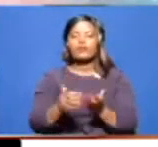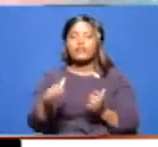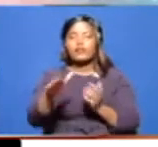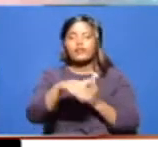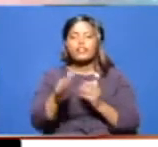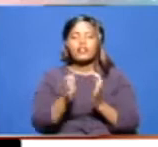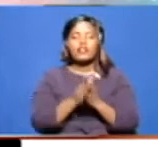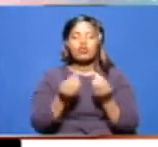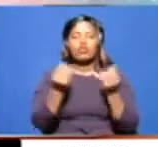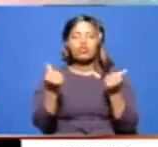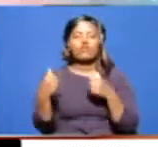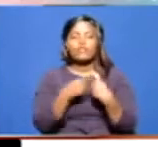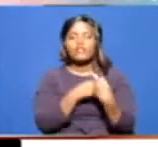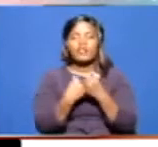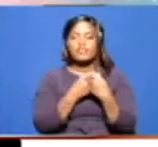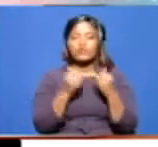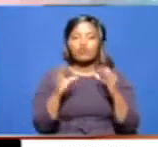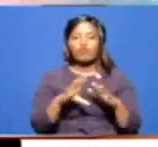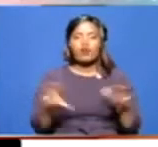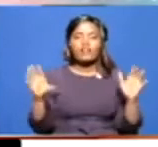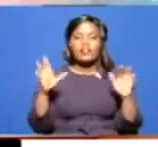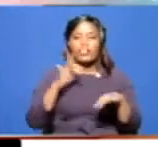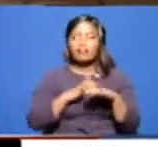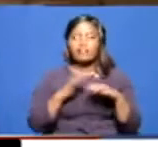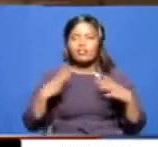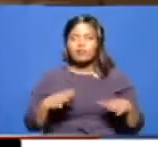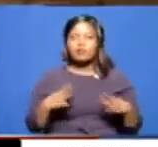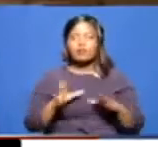ardhi yaliyokumba eneo hilo kwa miaka mingi.